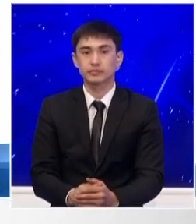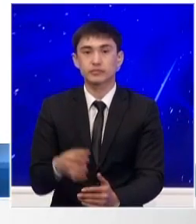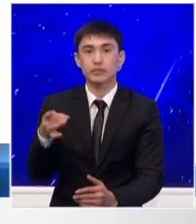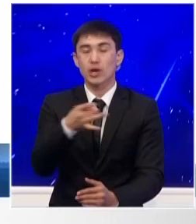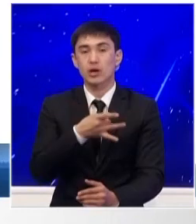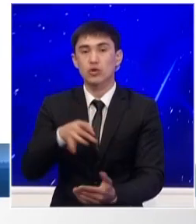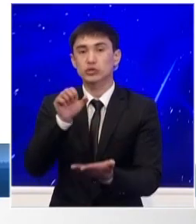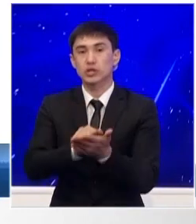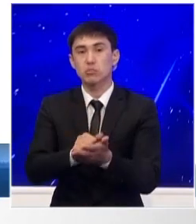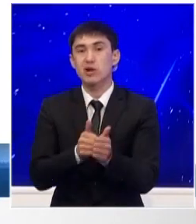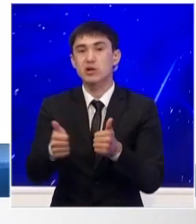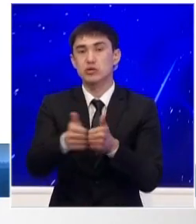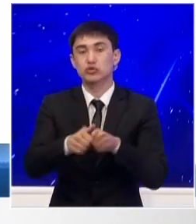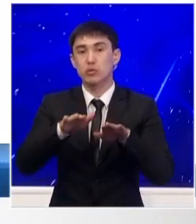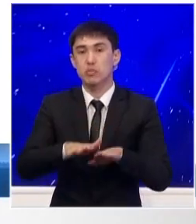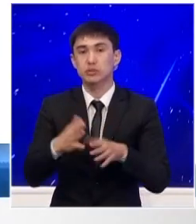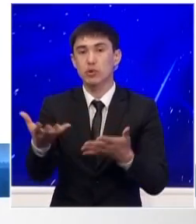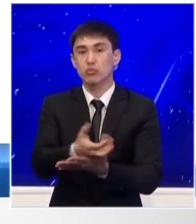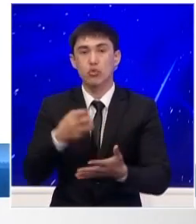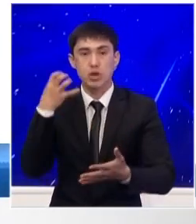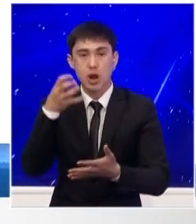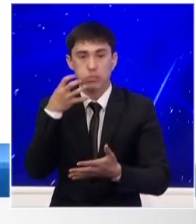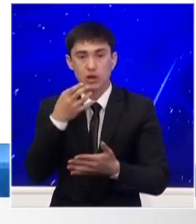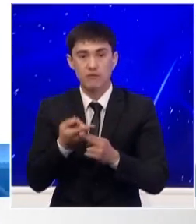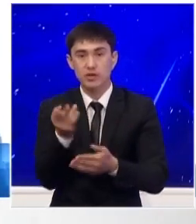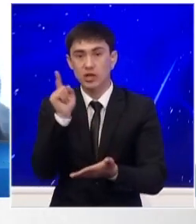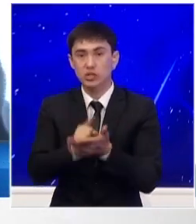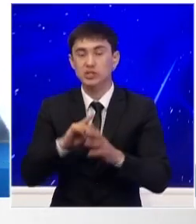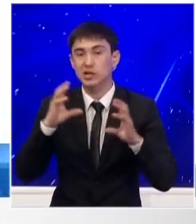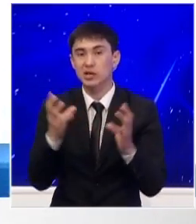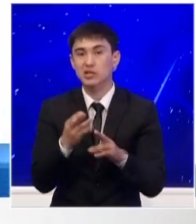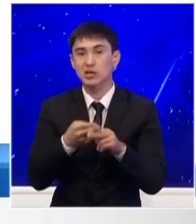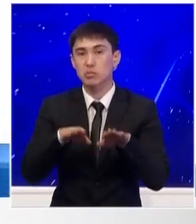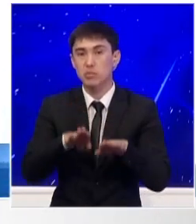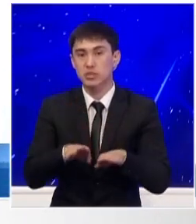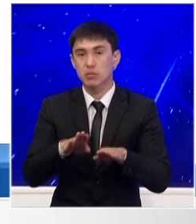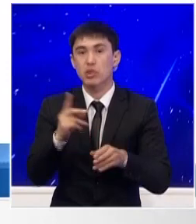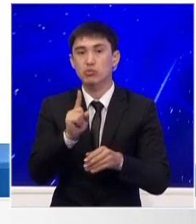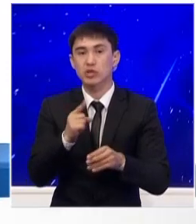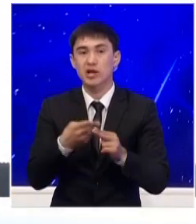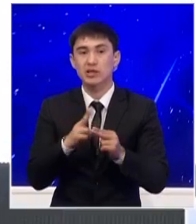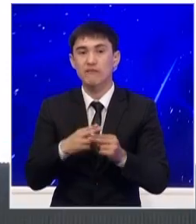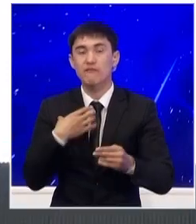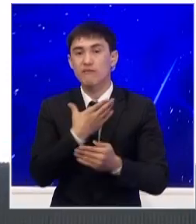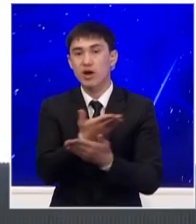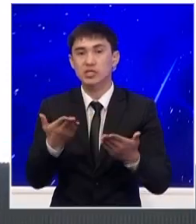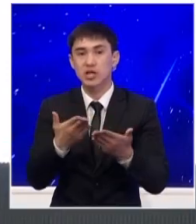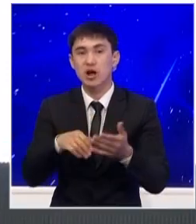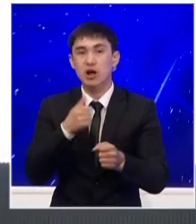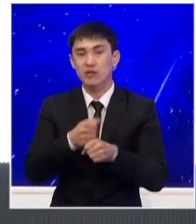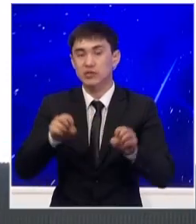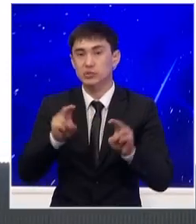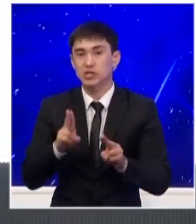Район занимает лидирующее место по сбору яблок, и вы должны сохранить эту позицию, потому что это ваша